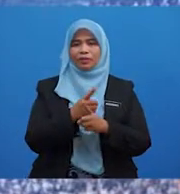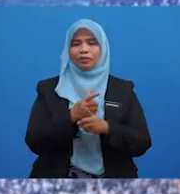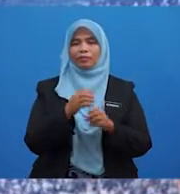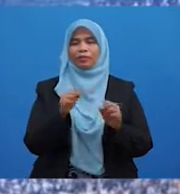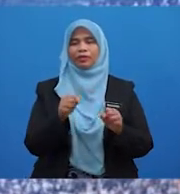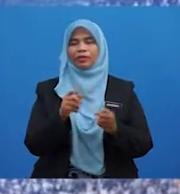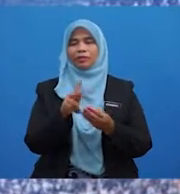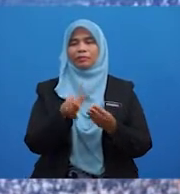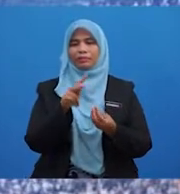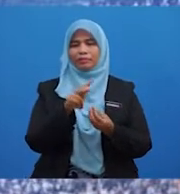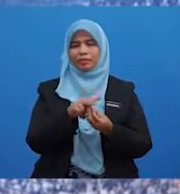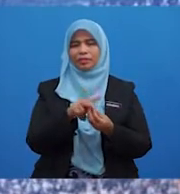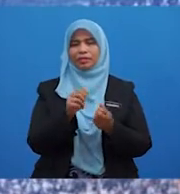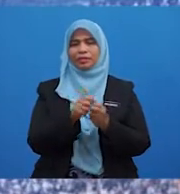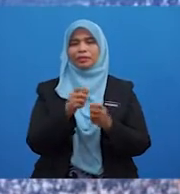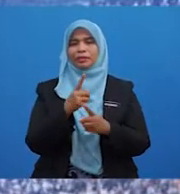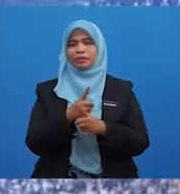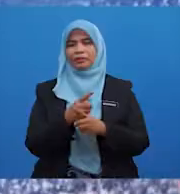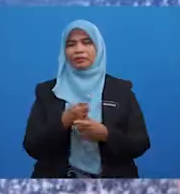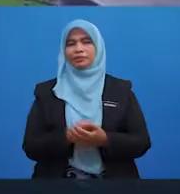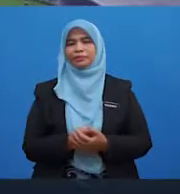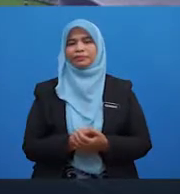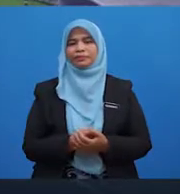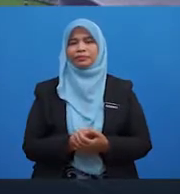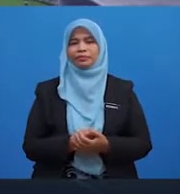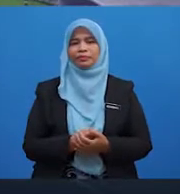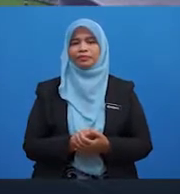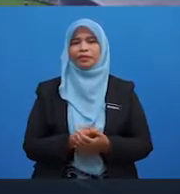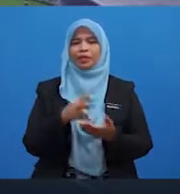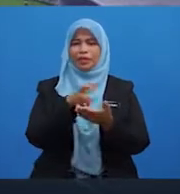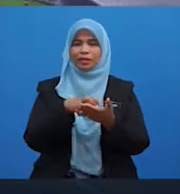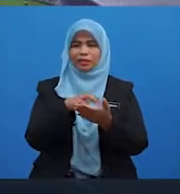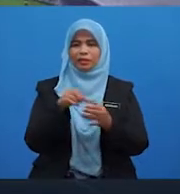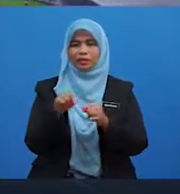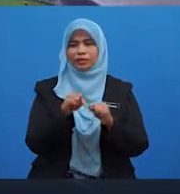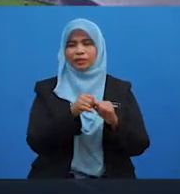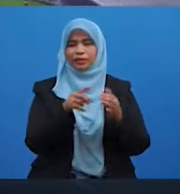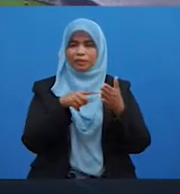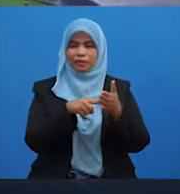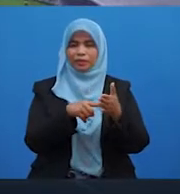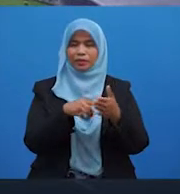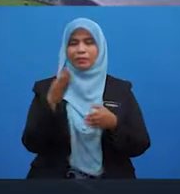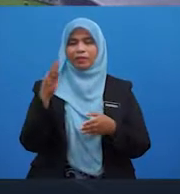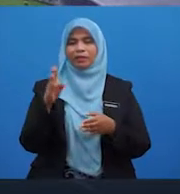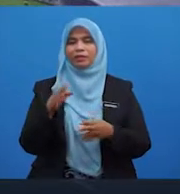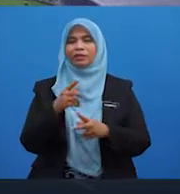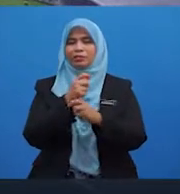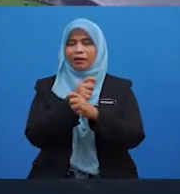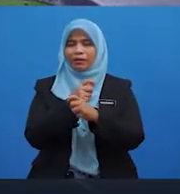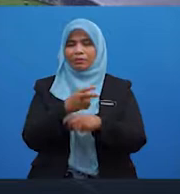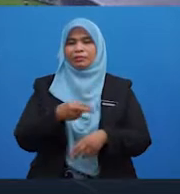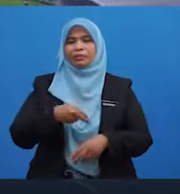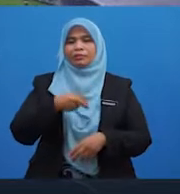keberkesanan regangan dan pergerakan anggota. Kajian juga telah menunjukkan bahawa menahan pernafasan